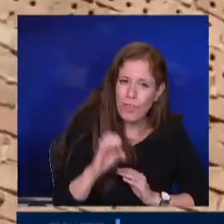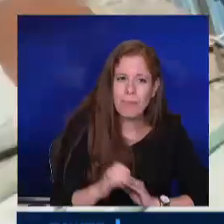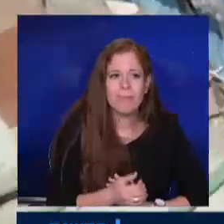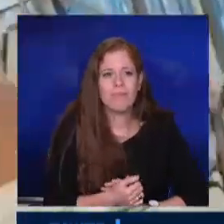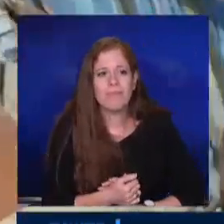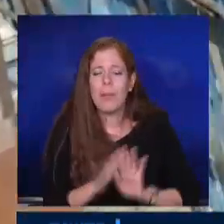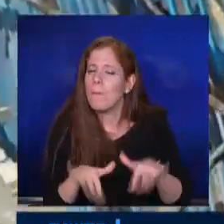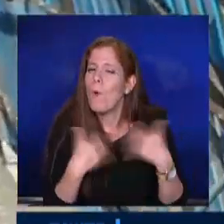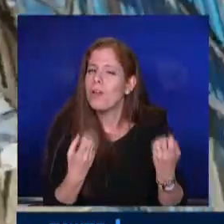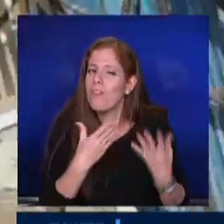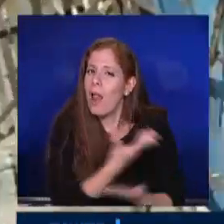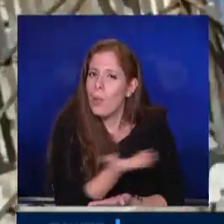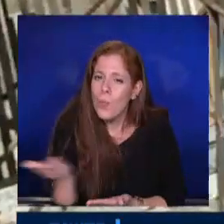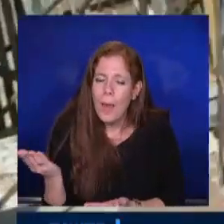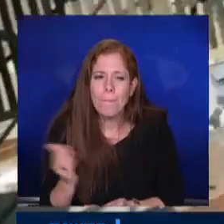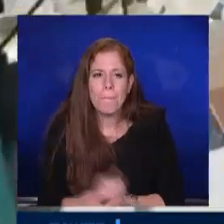صباح على الناس كلها.